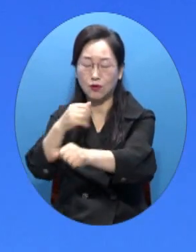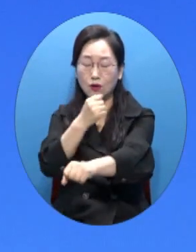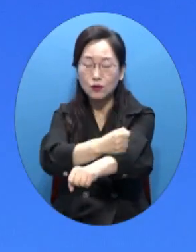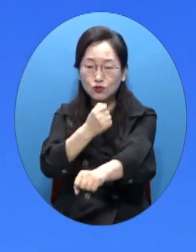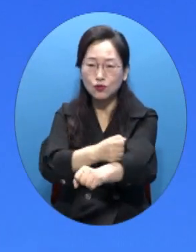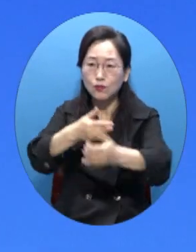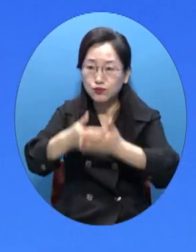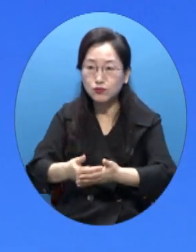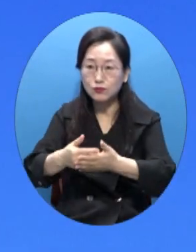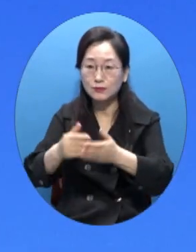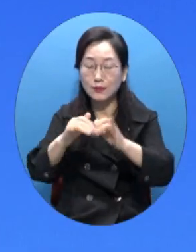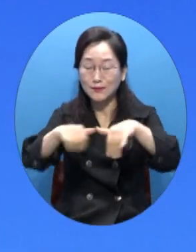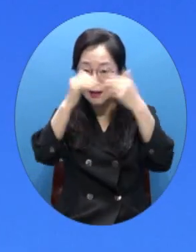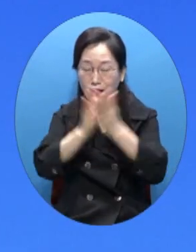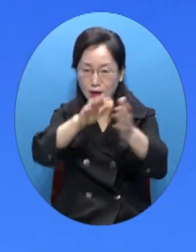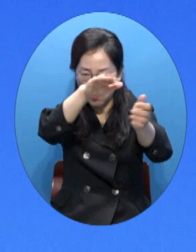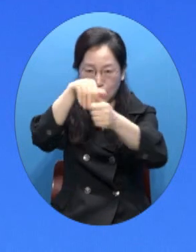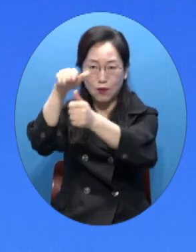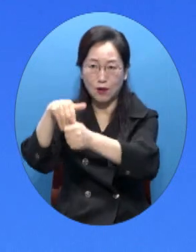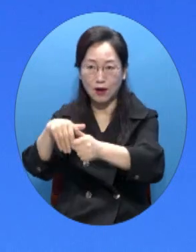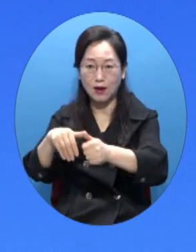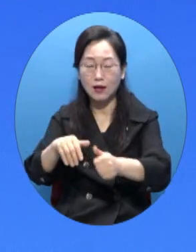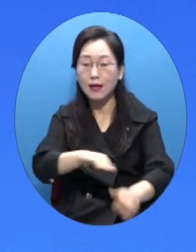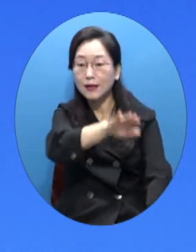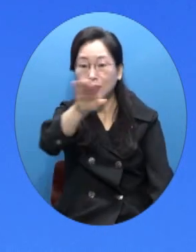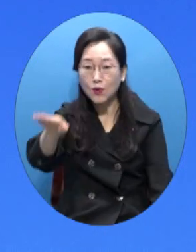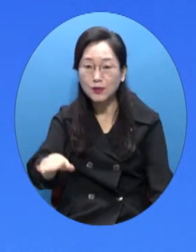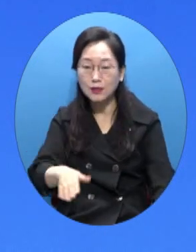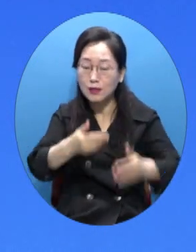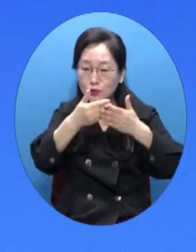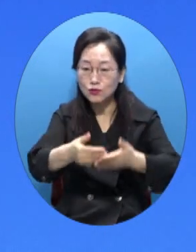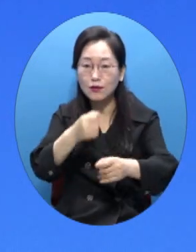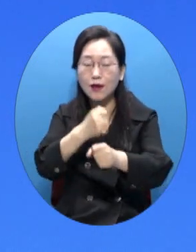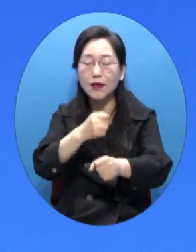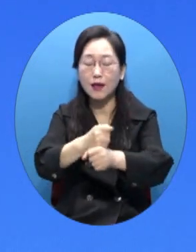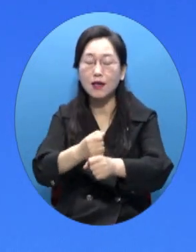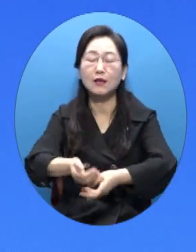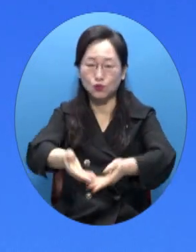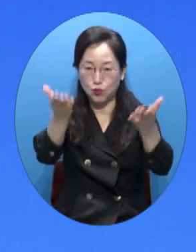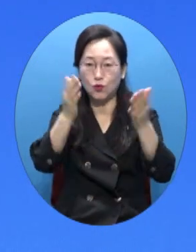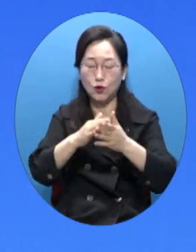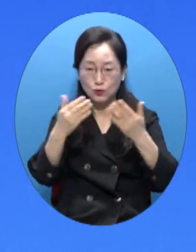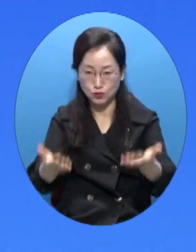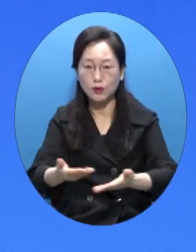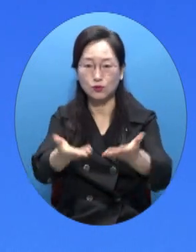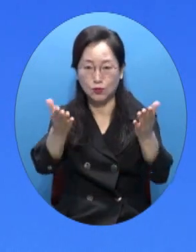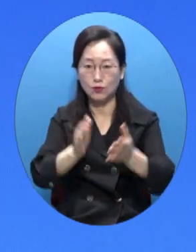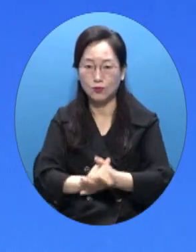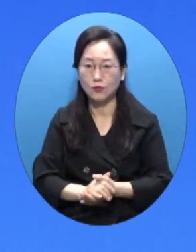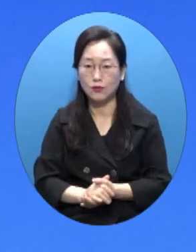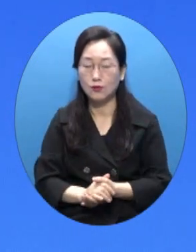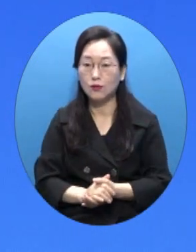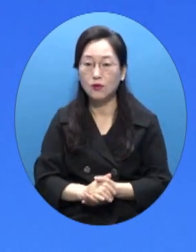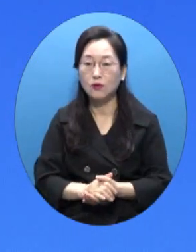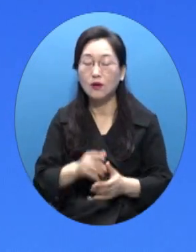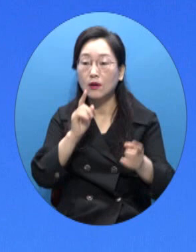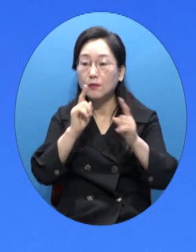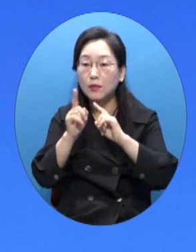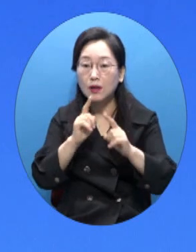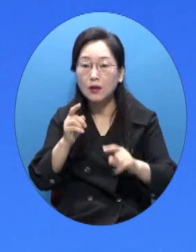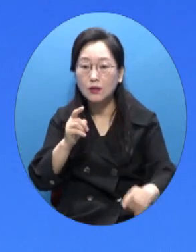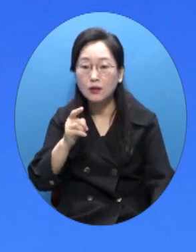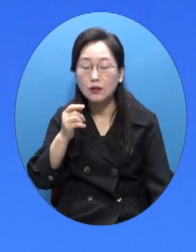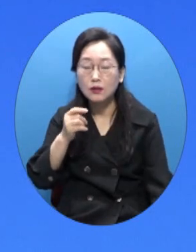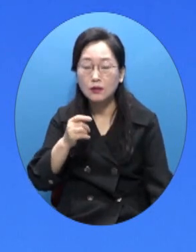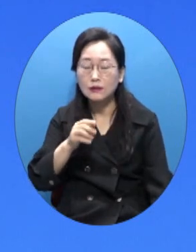무거운 짐지자들아 다 내게로 오라, 내가 너희를 쉬게 하리라. 이 말씀을 하실 분은 우리 주 예수님 한